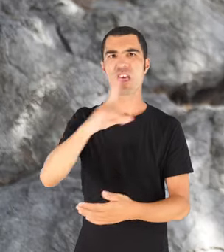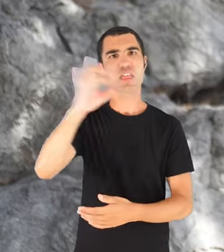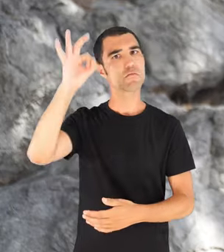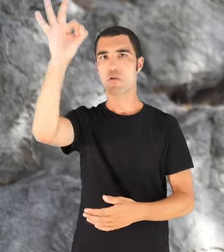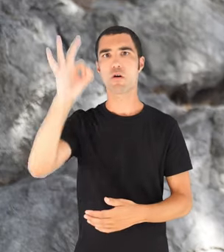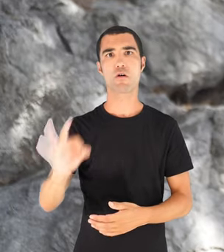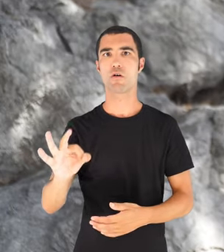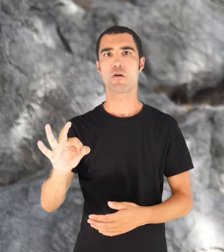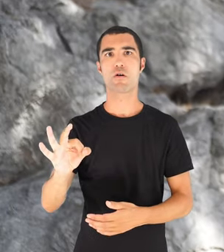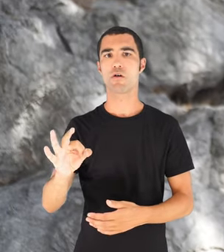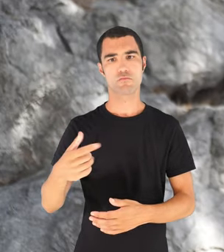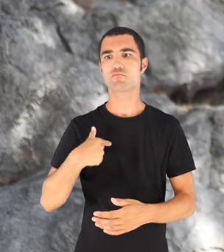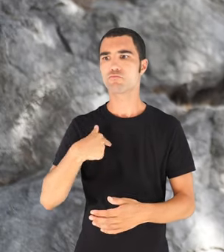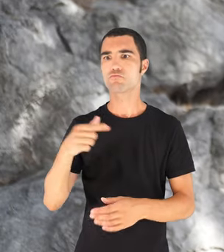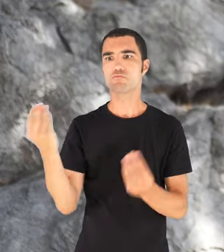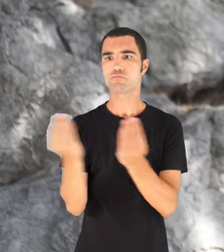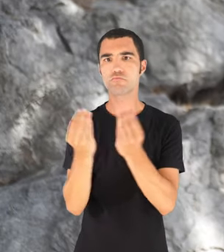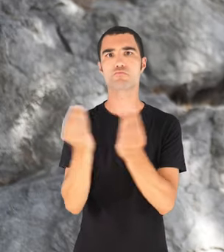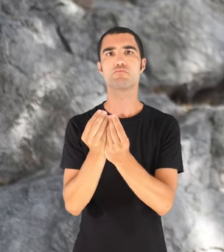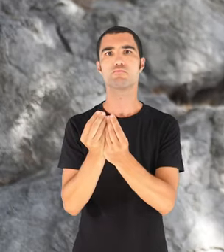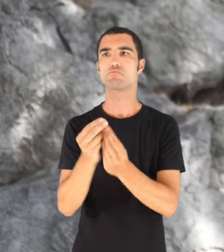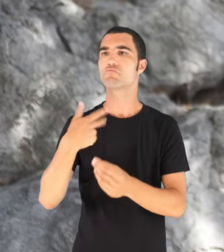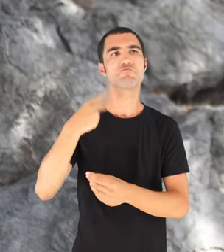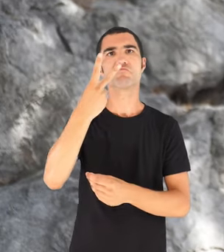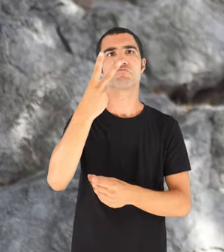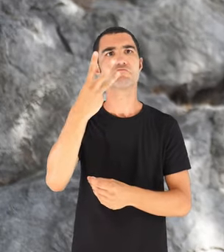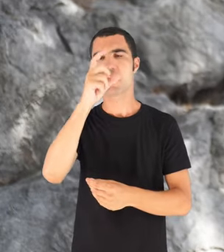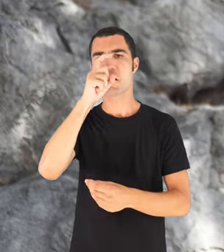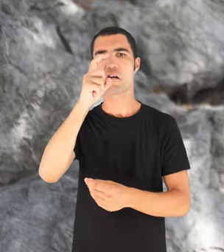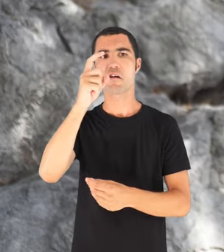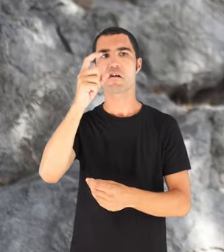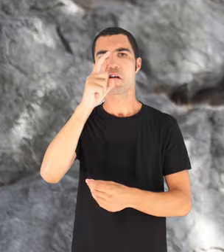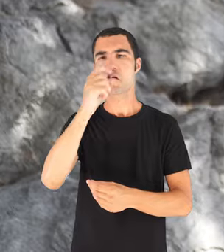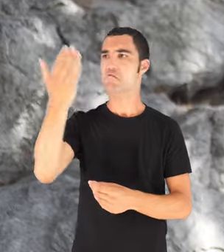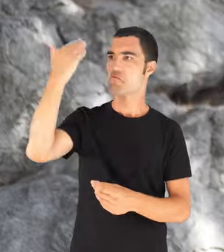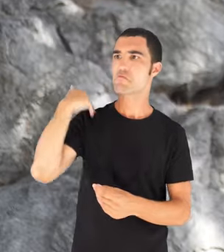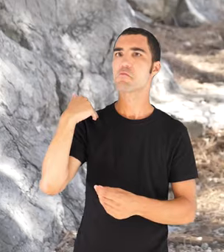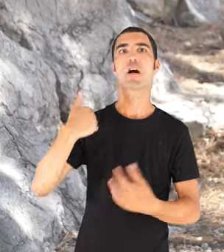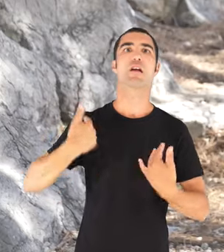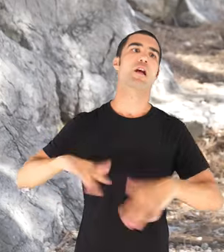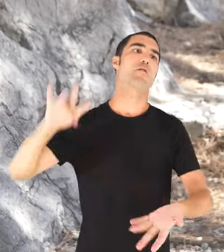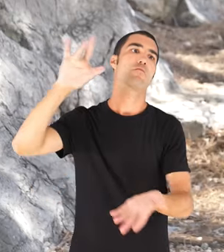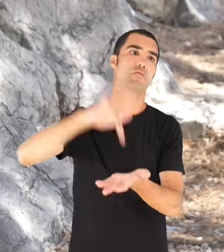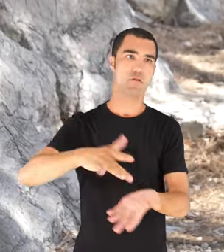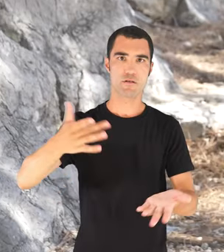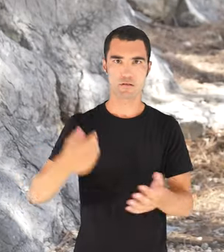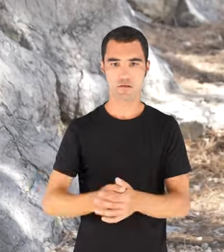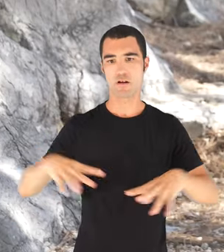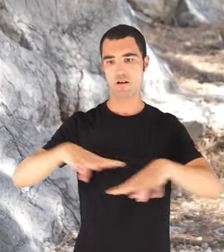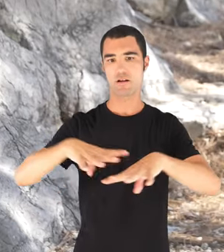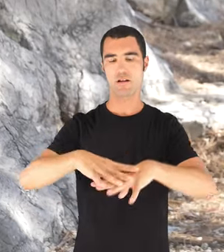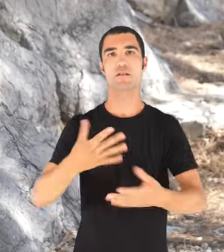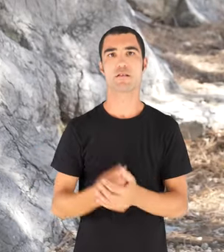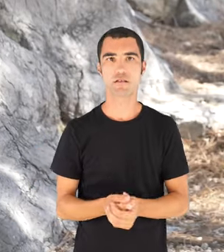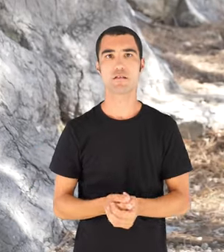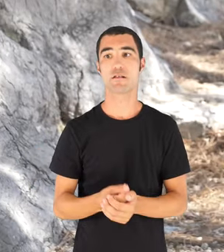el 100%, sí que jo anava aprenent, però sí que fa 2 o 3 anys que ja era ben hora, que jo també n'arreglo.